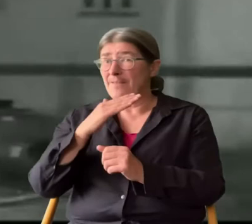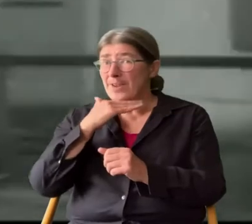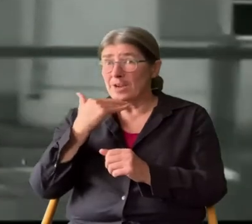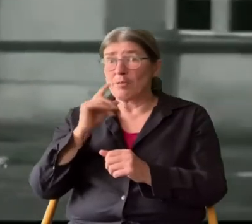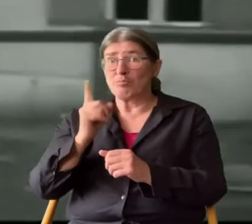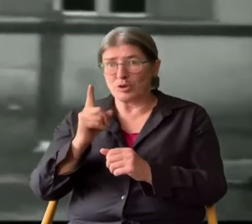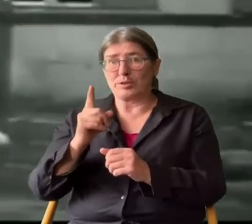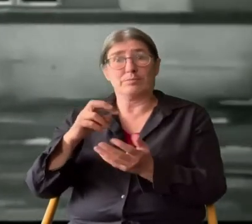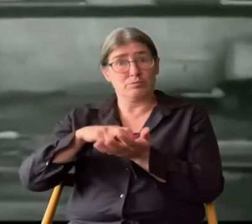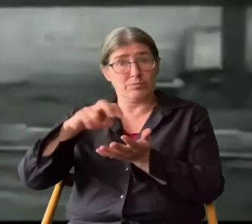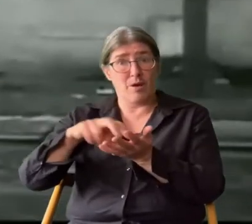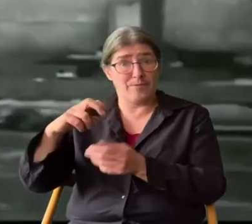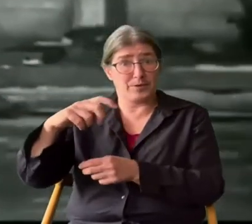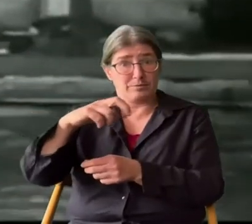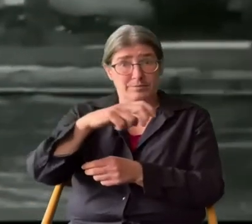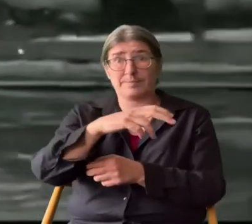Viele müssen zu Fuß aufbrechen.